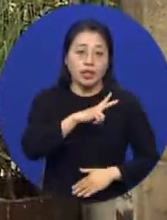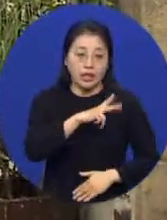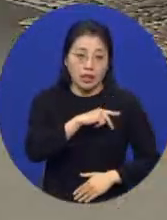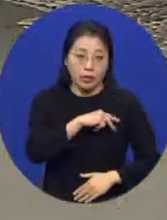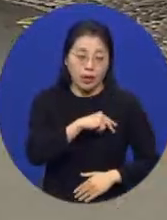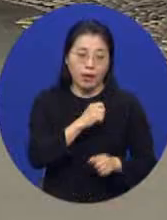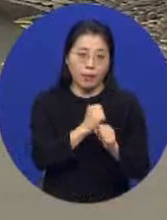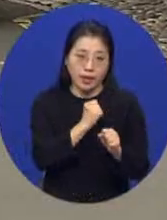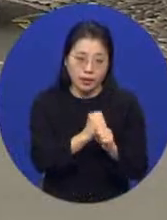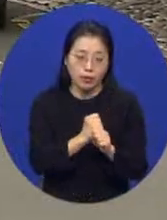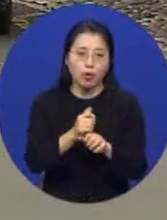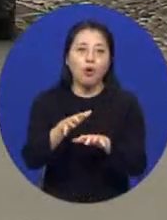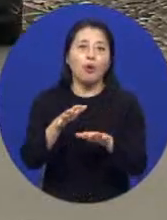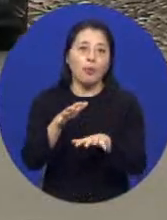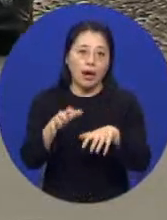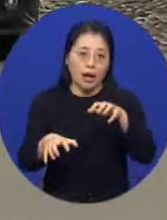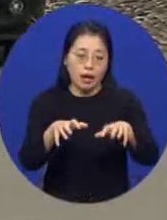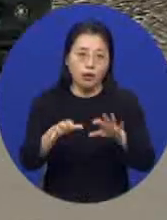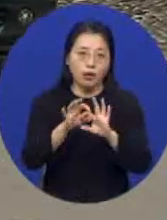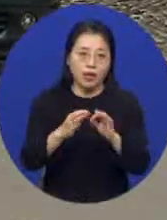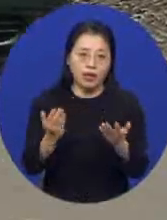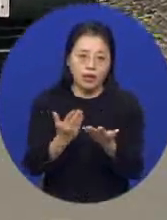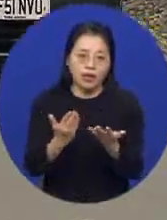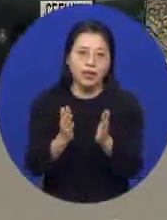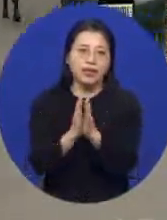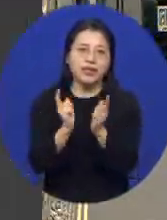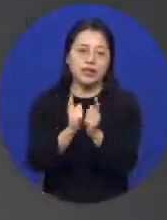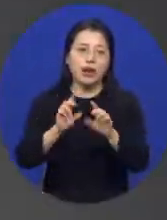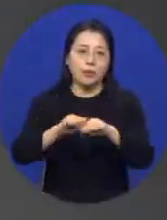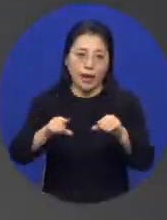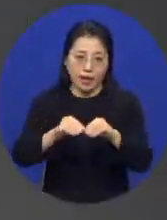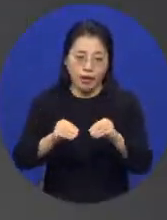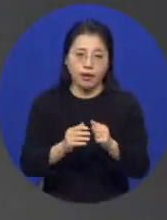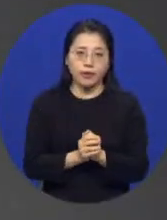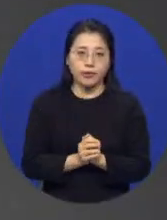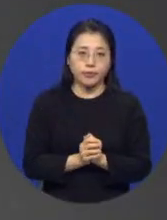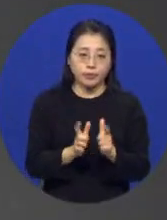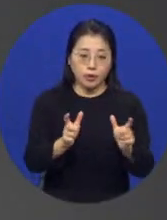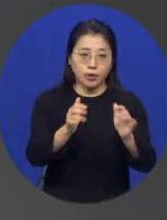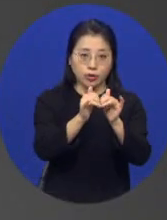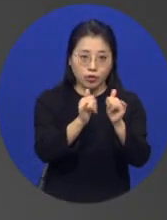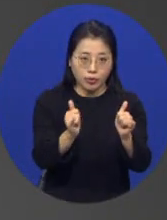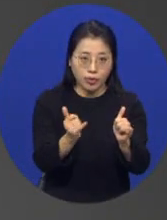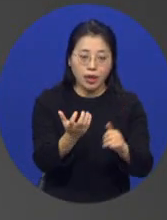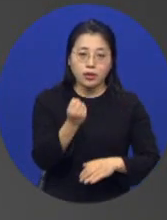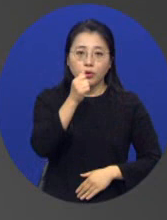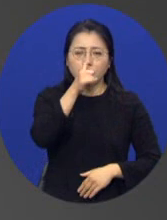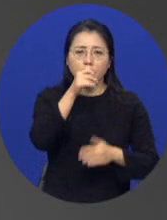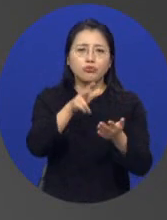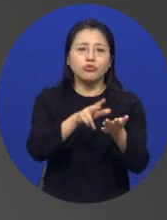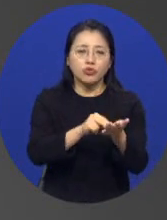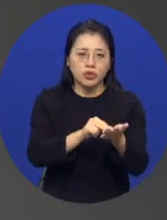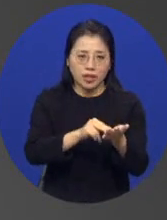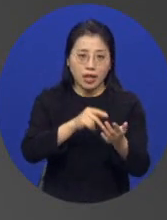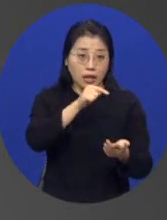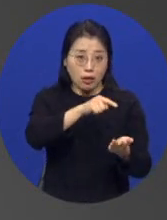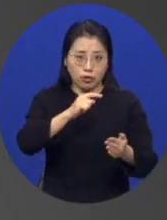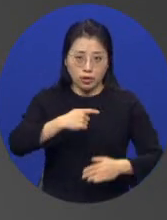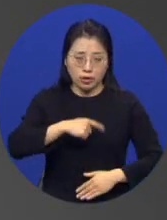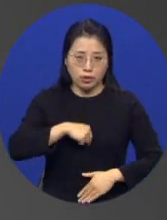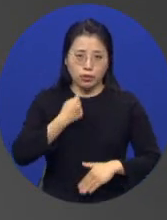해결하고 주민들을 위한 다양한 사업을 벌입니다 지역 주민들의 문제를 수술 해결하는